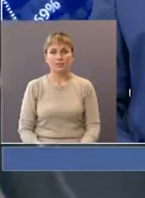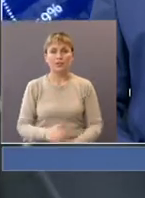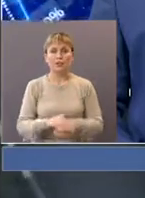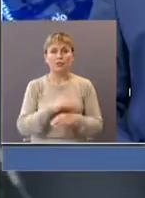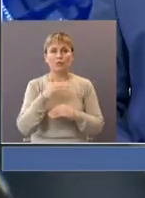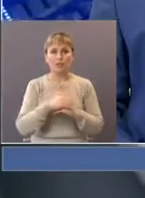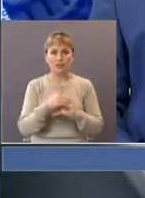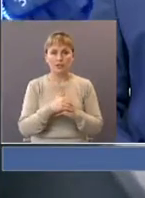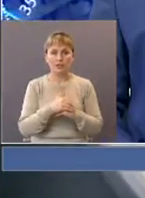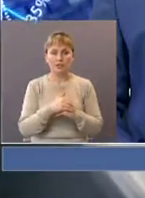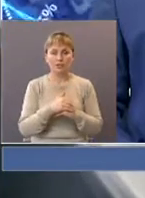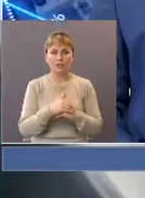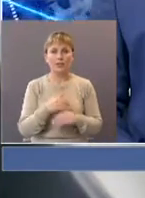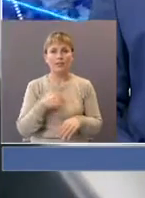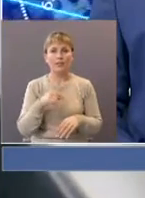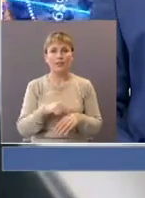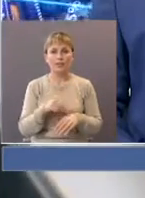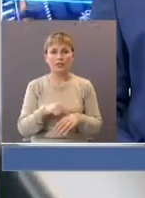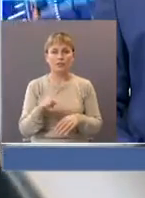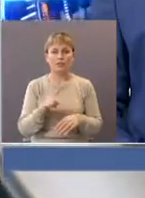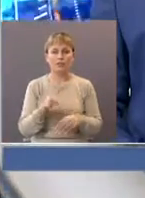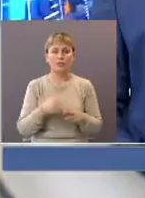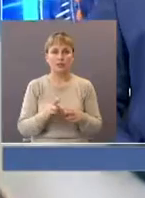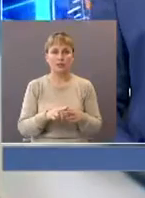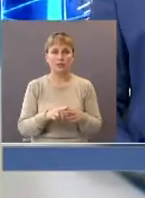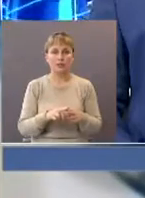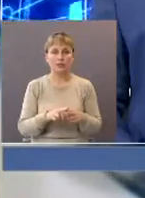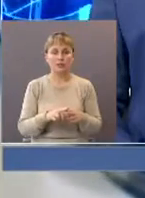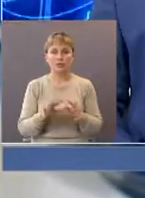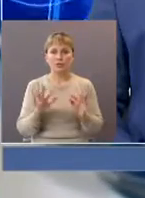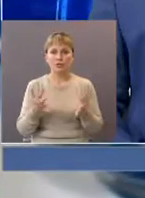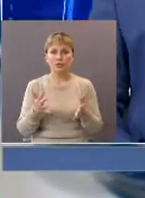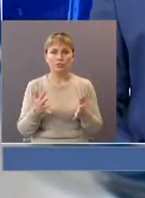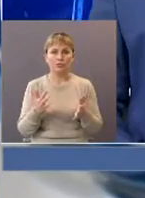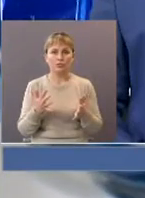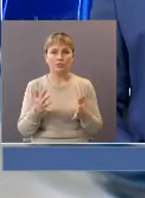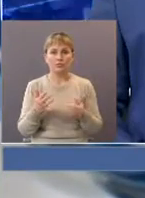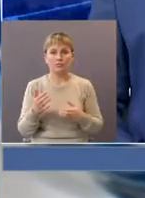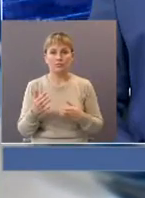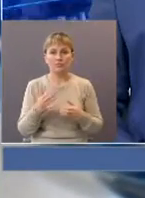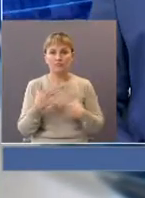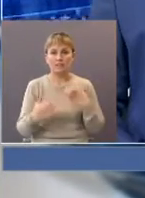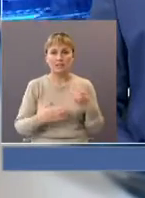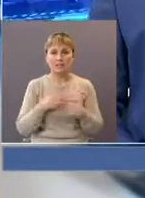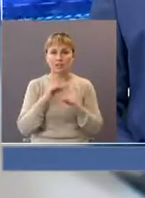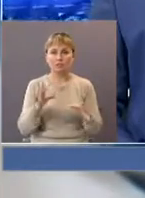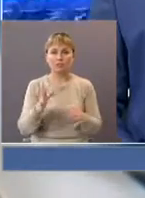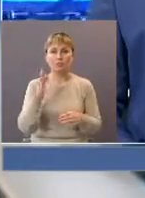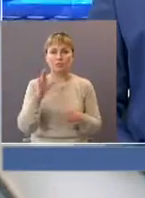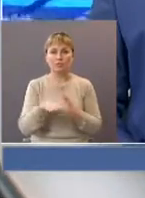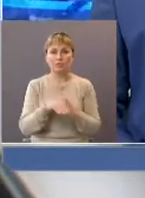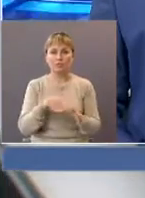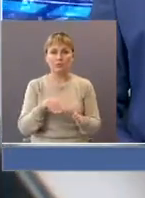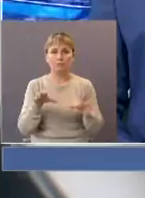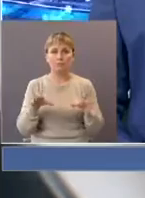Добрый вечер, Талгат. Ну, мне кажется, интриги-то особой и не будет на предстоящих выборах президента